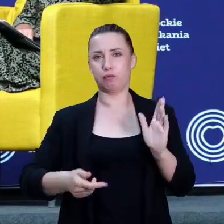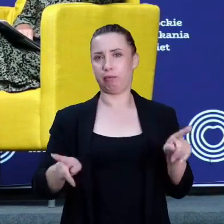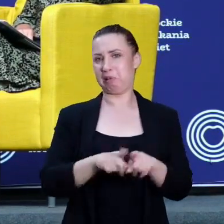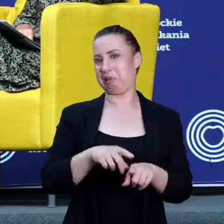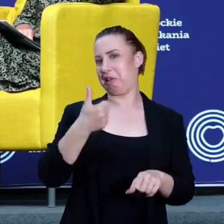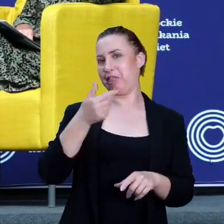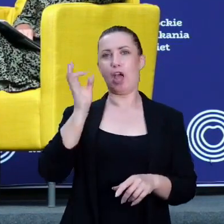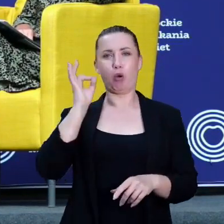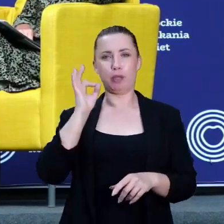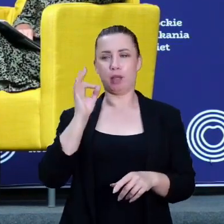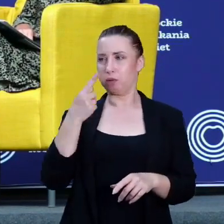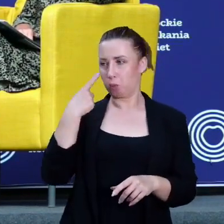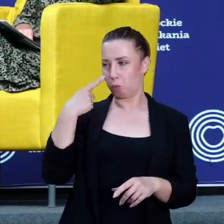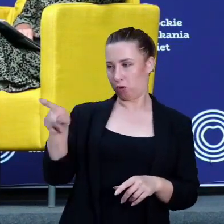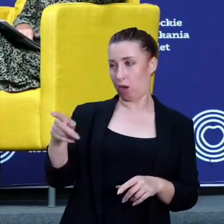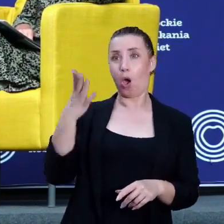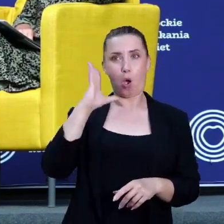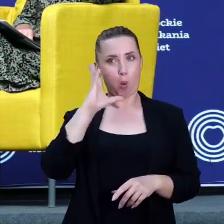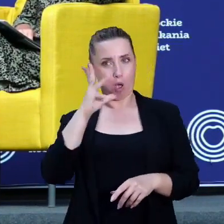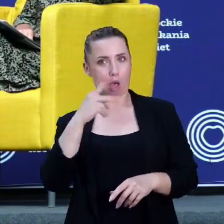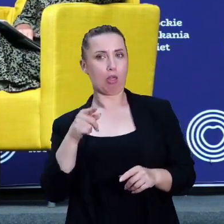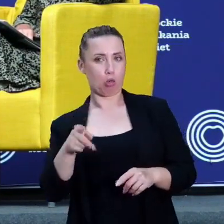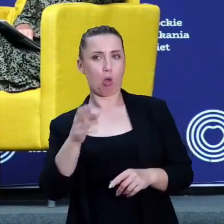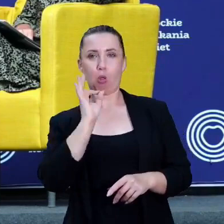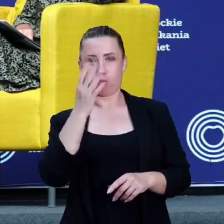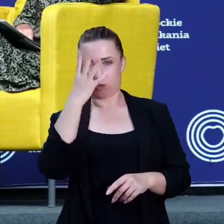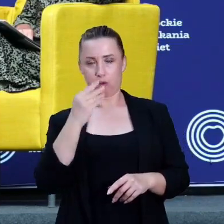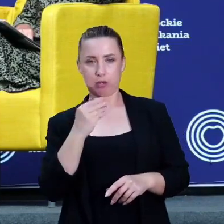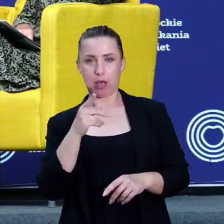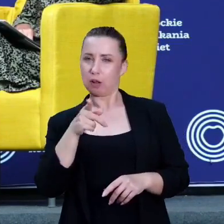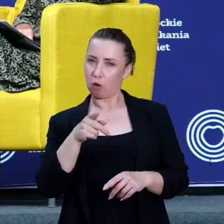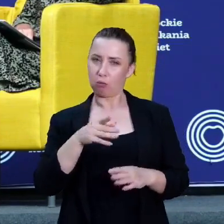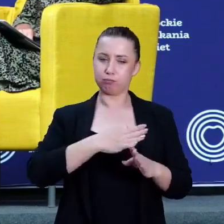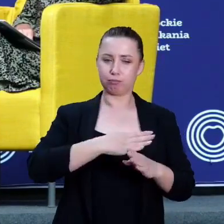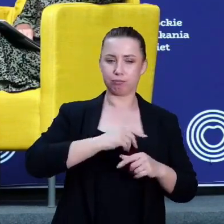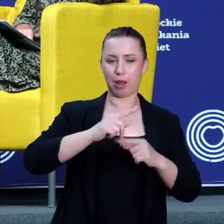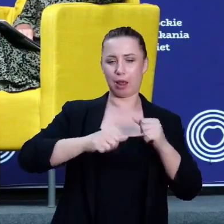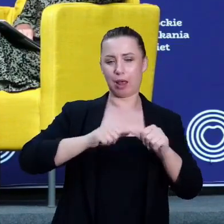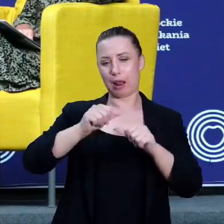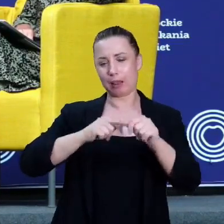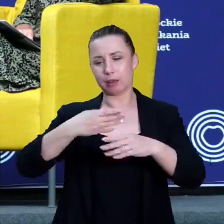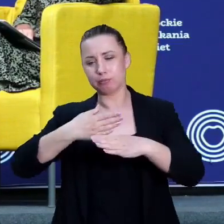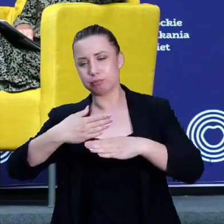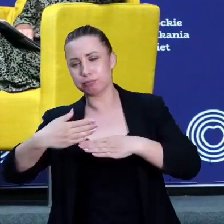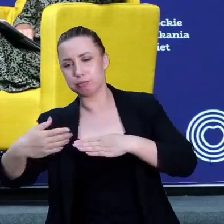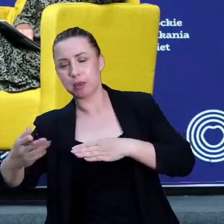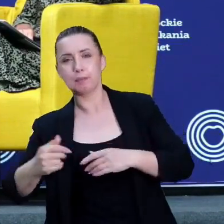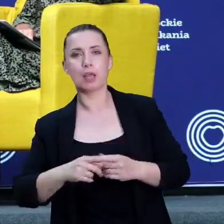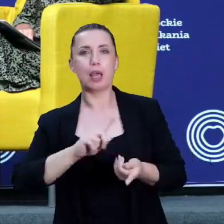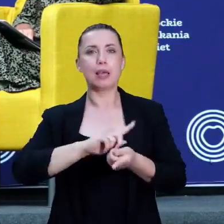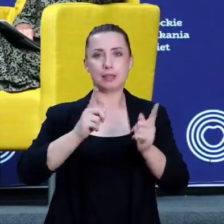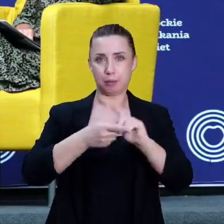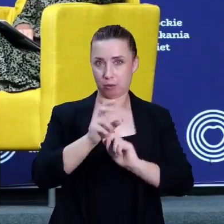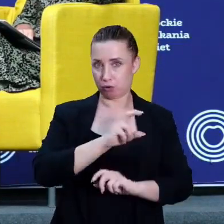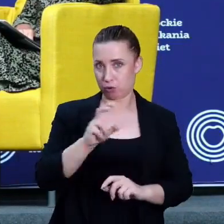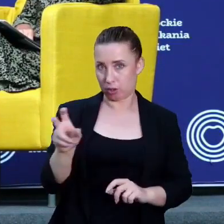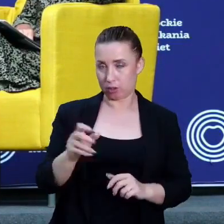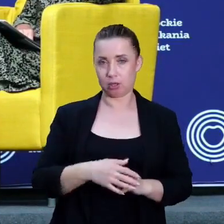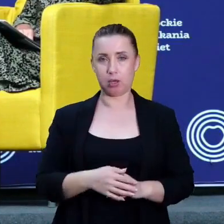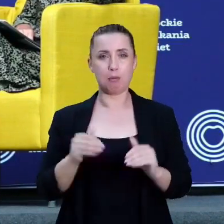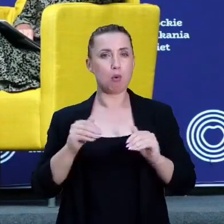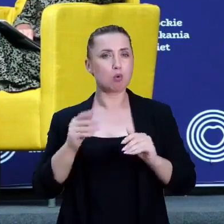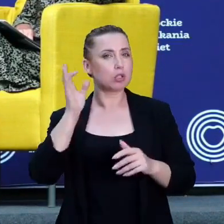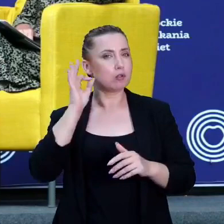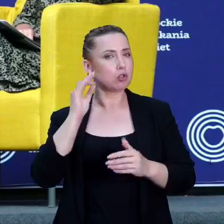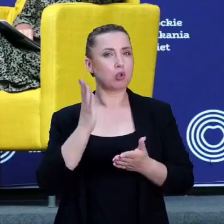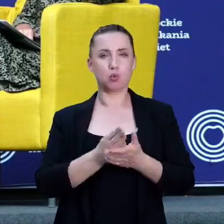to się zmienia bardzo powoli, powinno się zmieniać o wiele szybciej moim zdaniem, ale dziewczyny napierają i jest nadzieja, że właśnie już nie będą miały tych